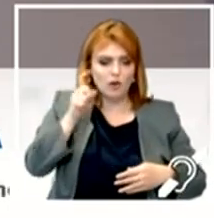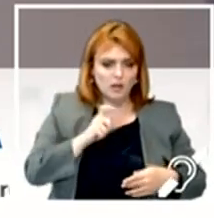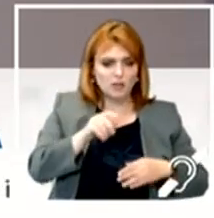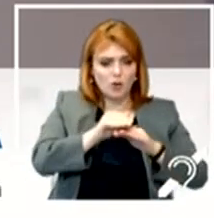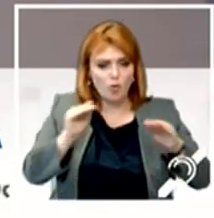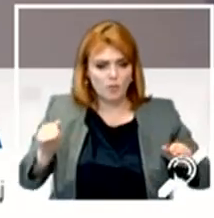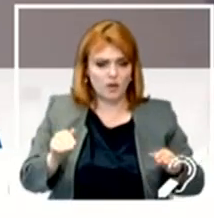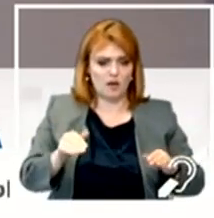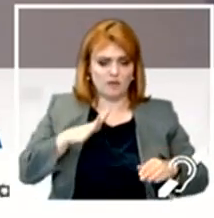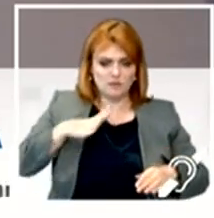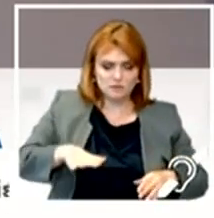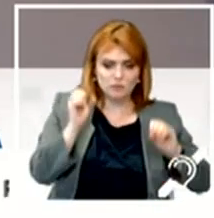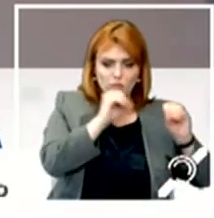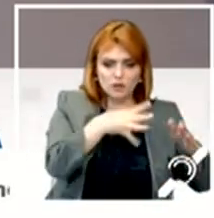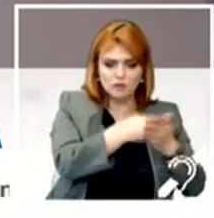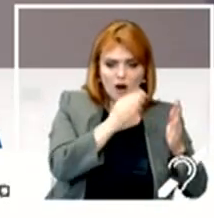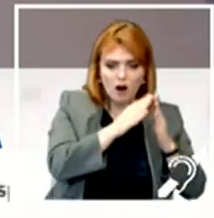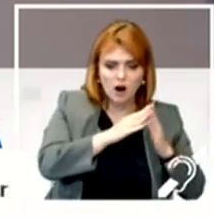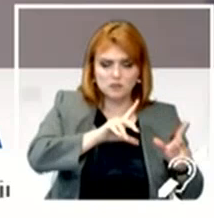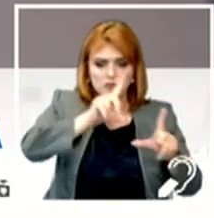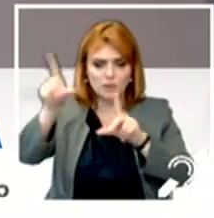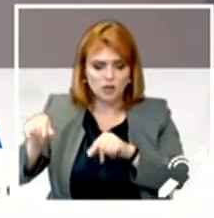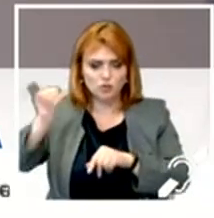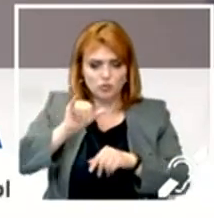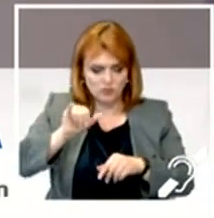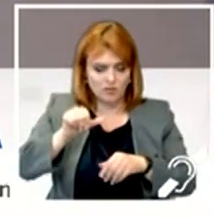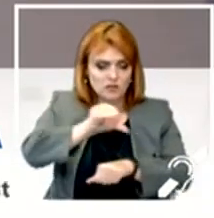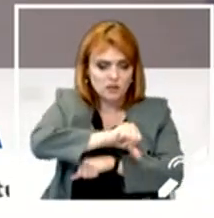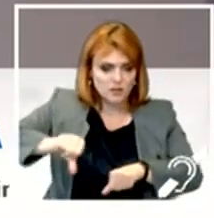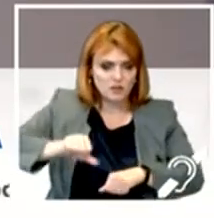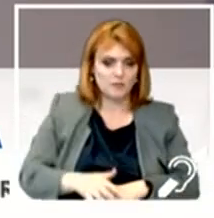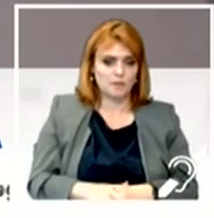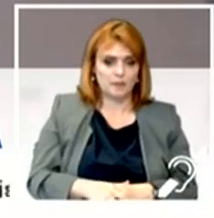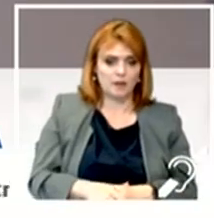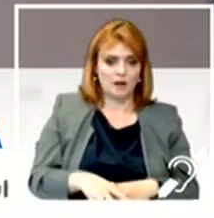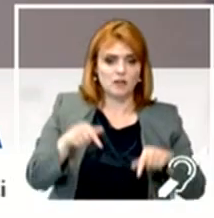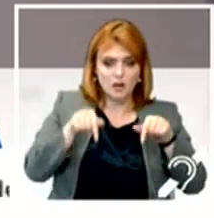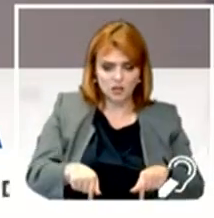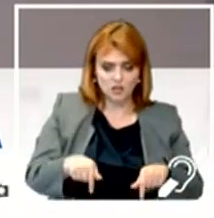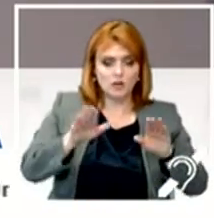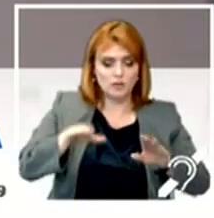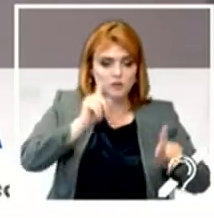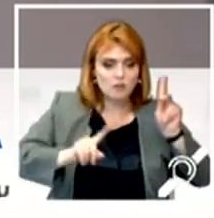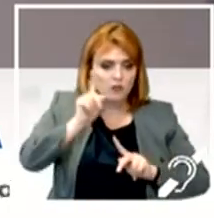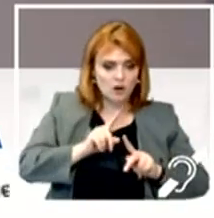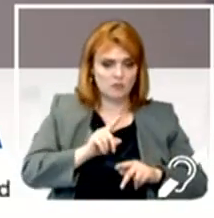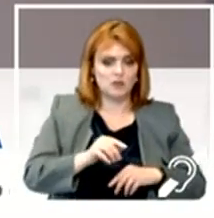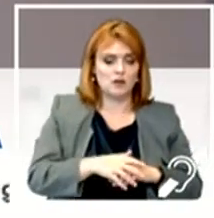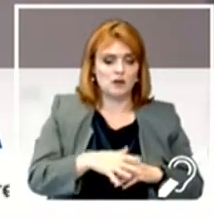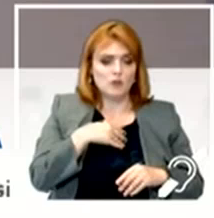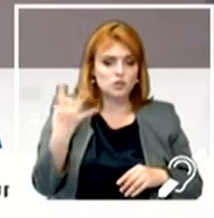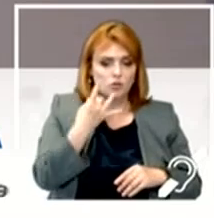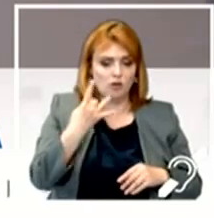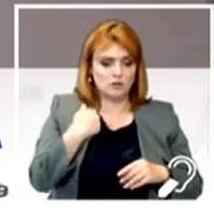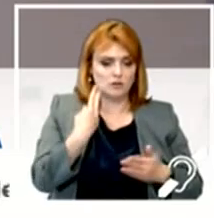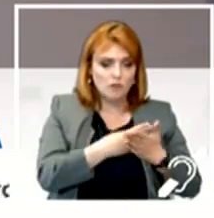aux déportations d'enfants ukrainiens. À l'occasion de ce sommet, le Conseil montre de nouveau la voie aux côtés